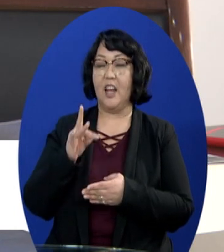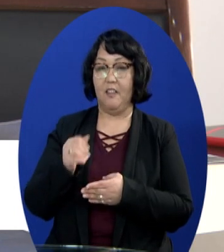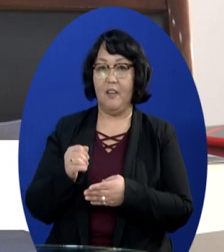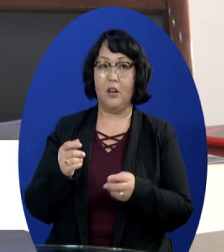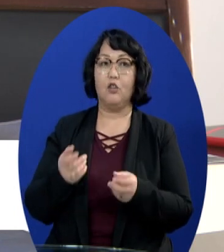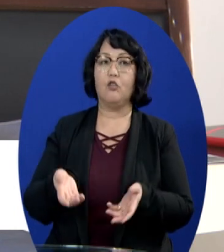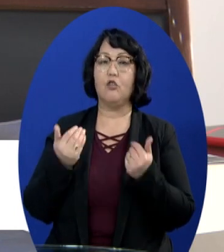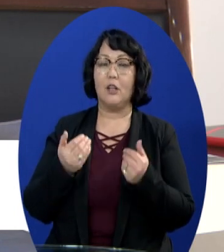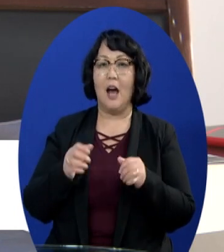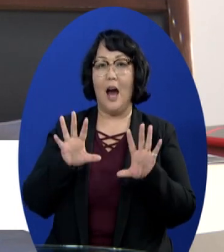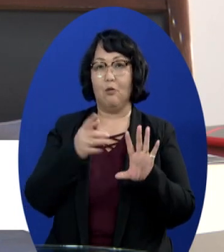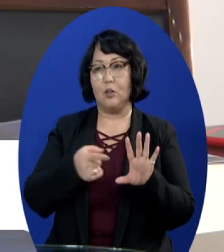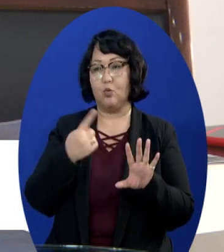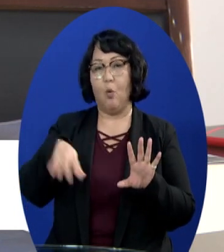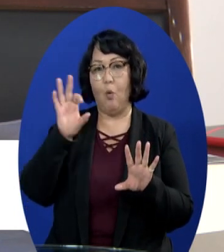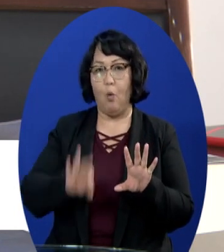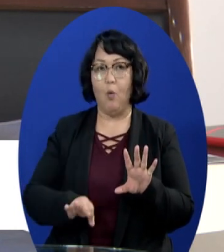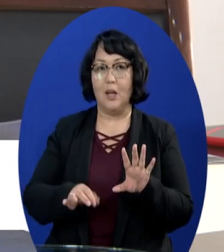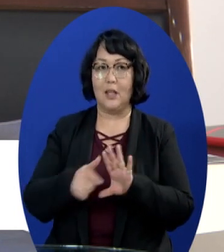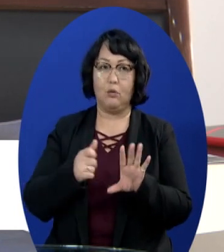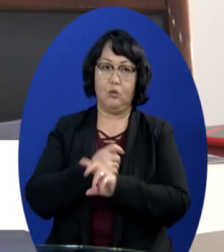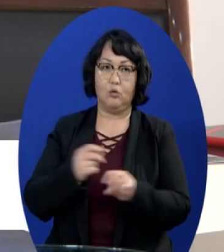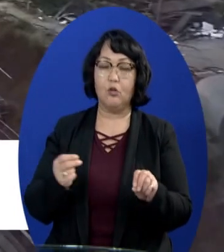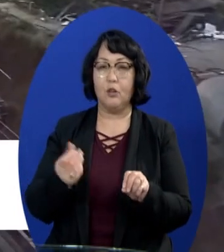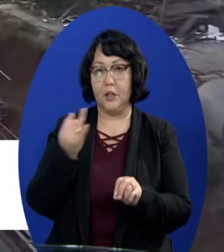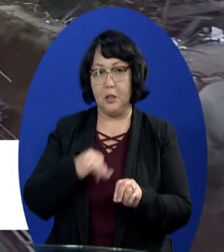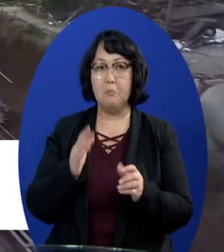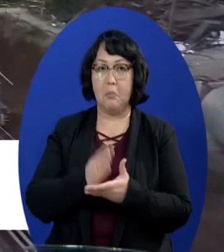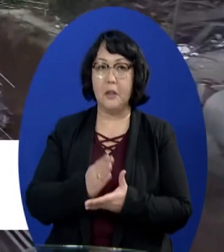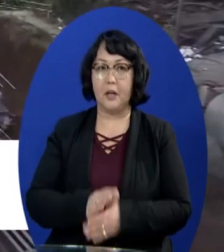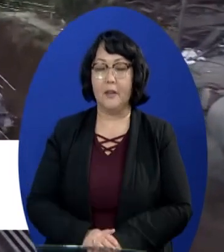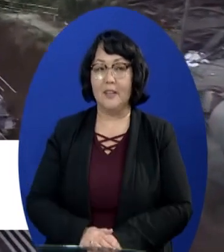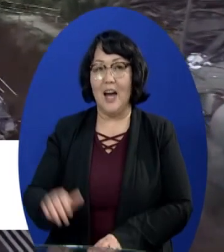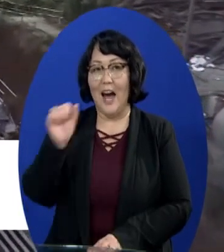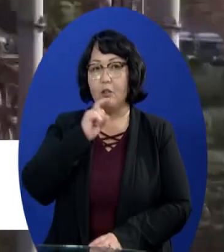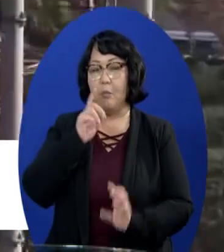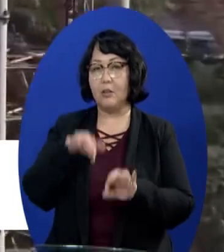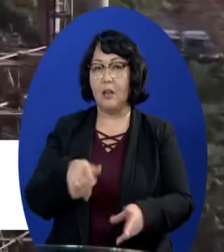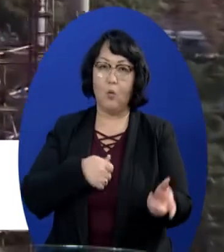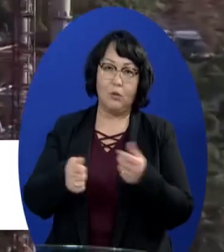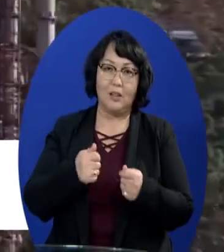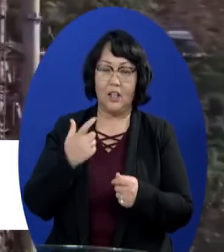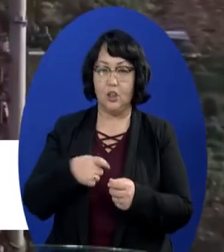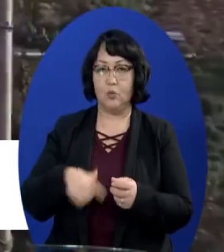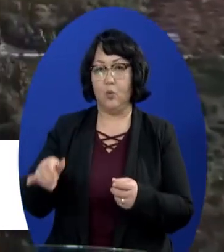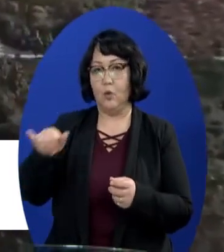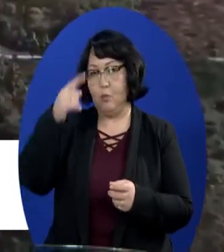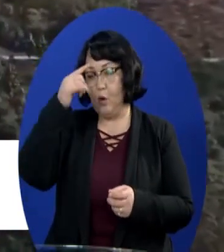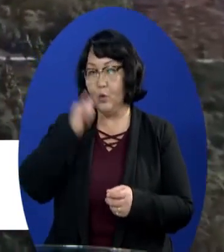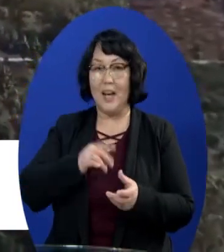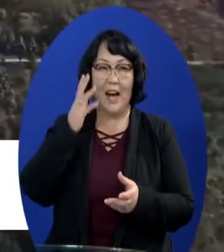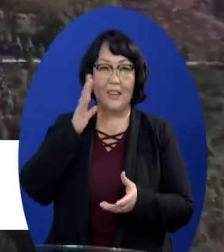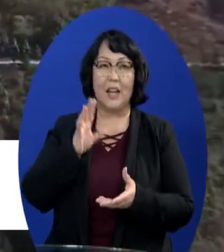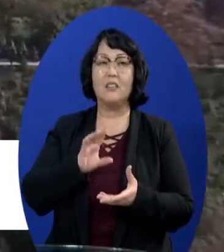үзүүлнэ, 10-100% хөнгөлт үзүүлнэ гэсэн байдаг. Аз нахуун далайн худалдааны хилцээрийн гишүүн орнууд манай улсын гадаад худалдааны